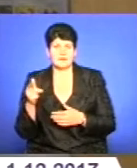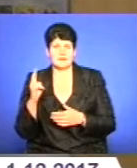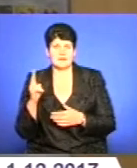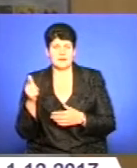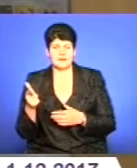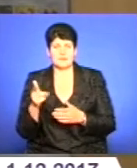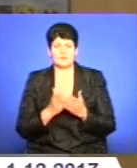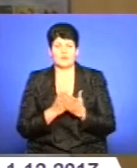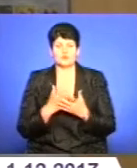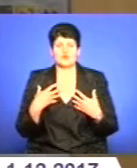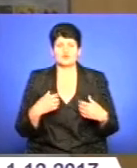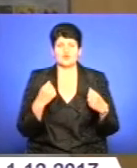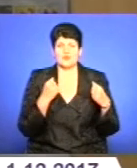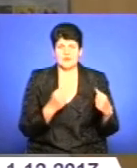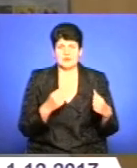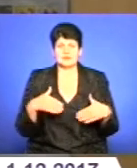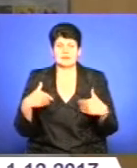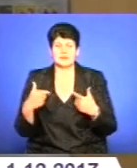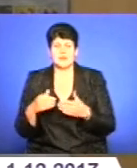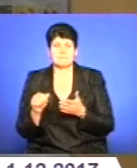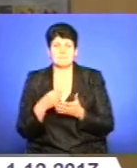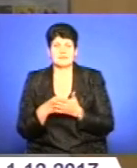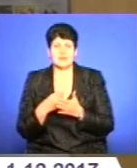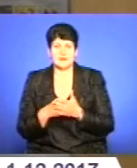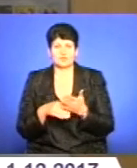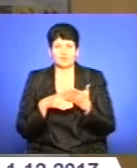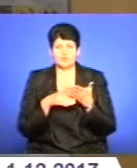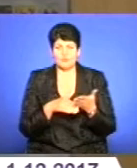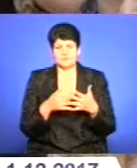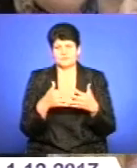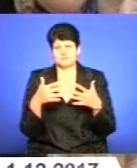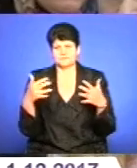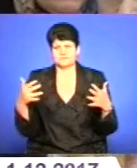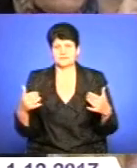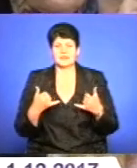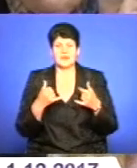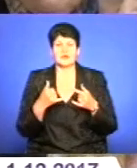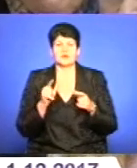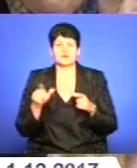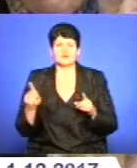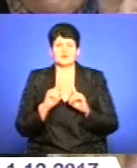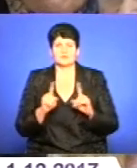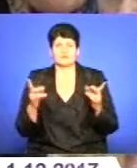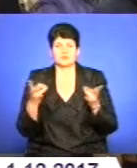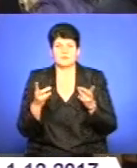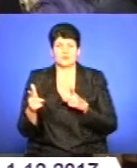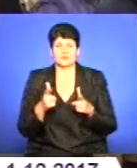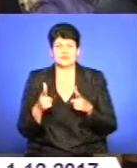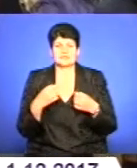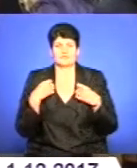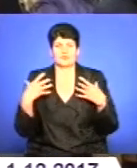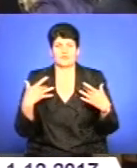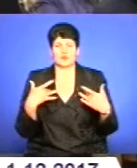на оздоровлення, на надання матеріальної допомоги та інше. Для людей з особливими потребами підготували святковий